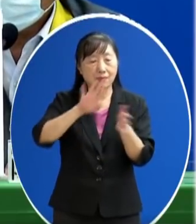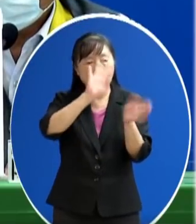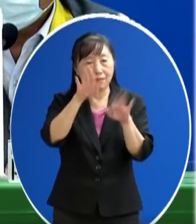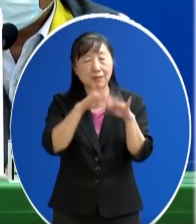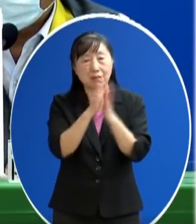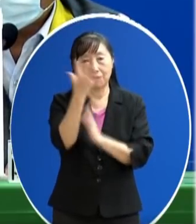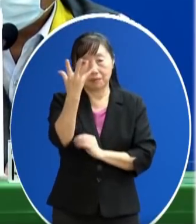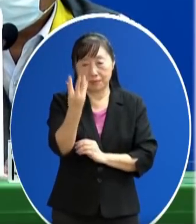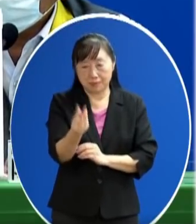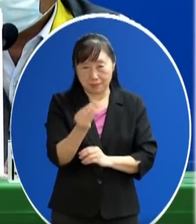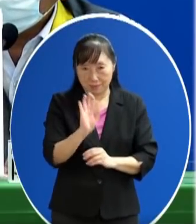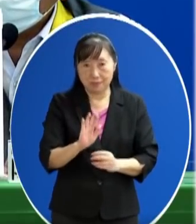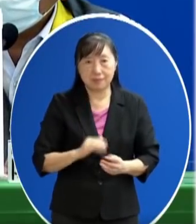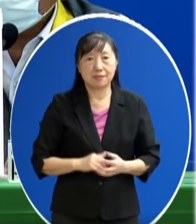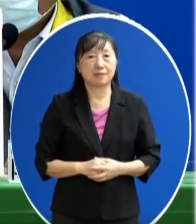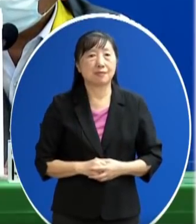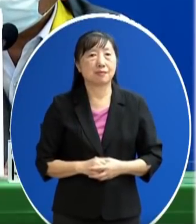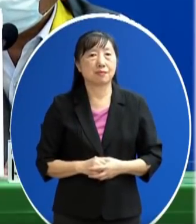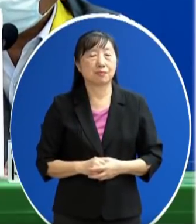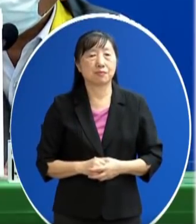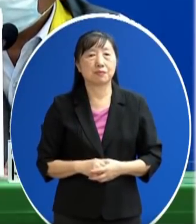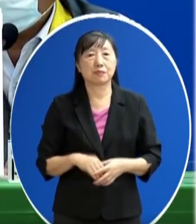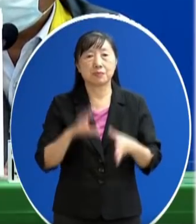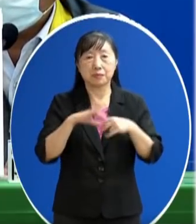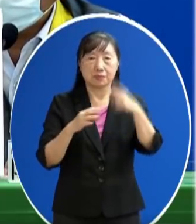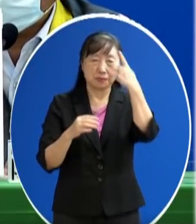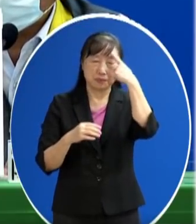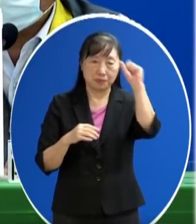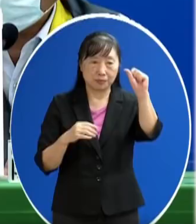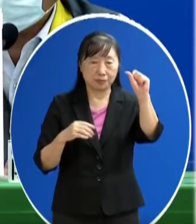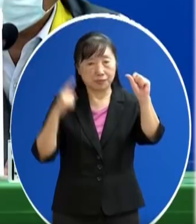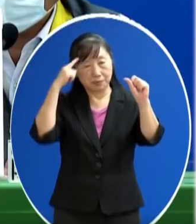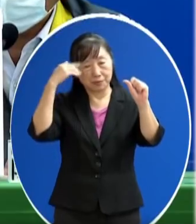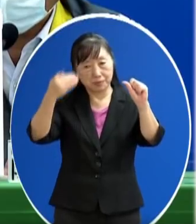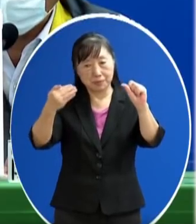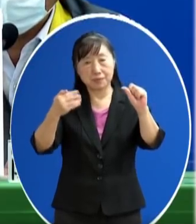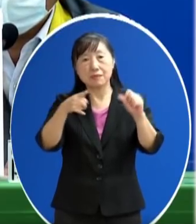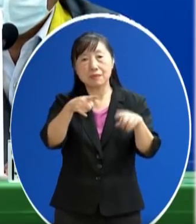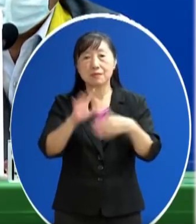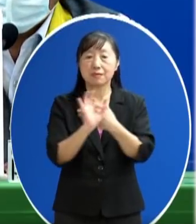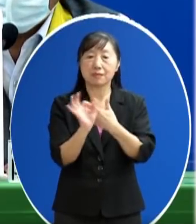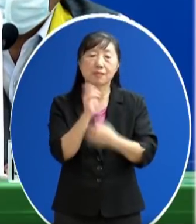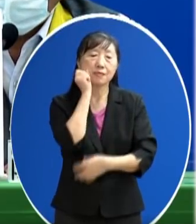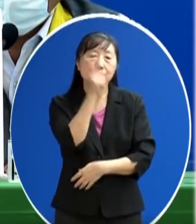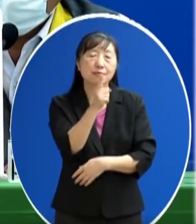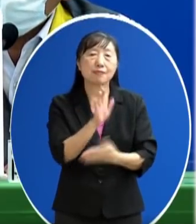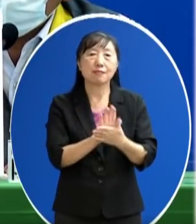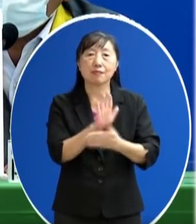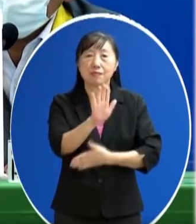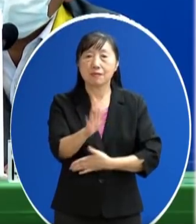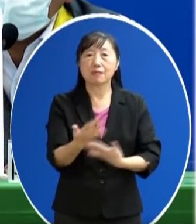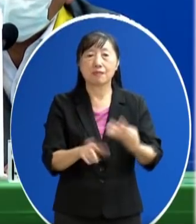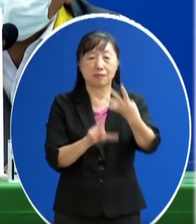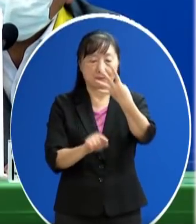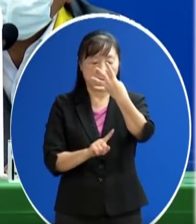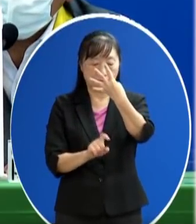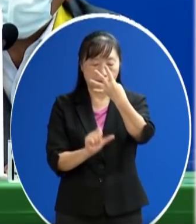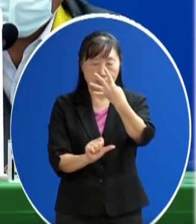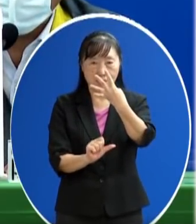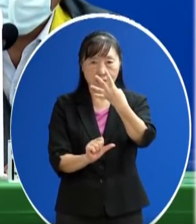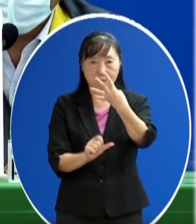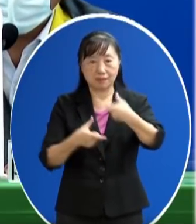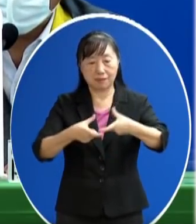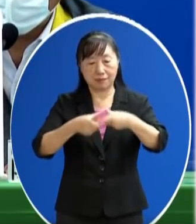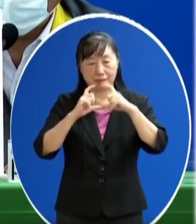来。那所以在这个5+9我们实施了一个月之后，那在4月15日